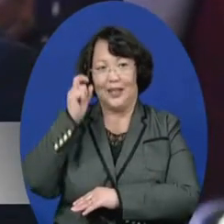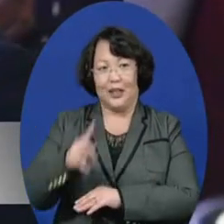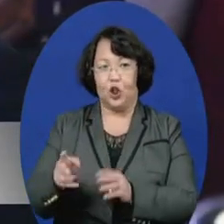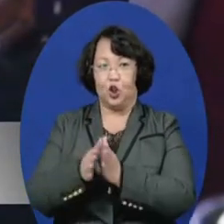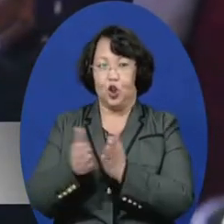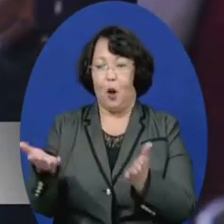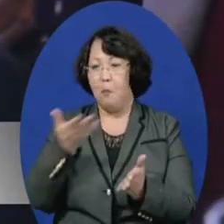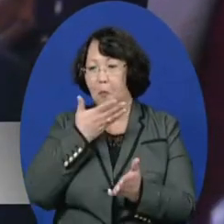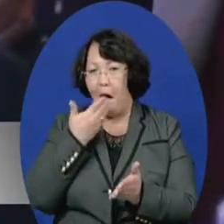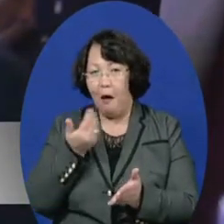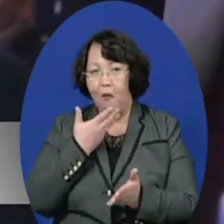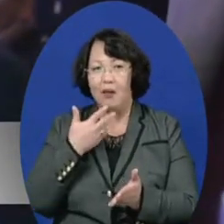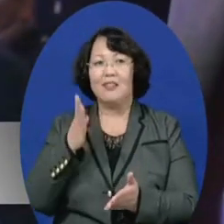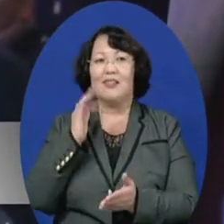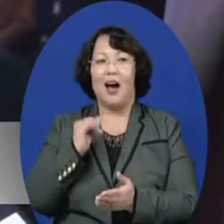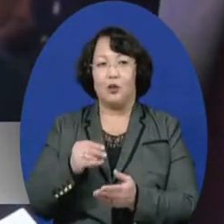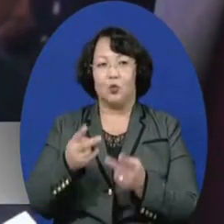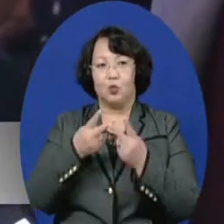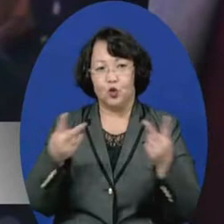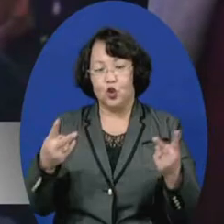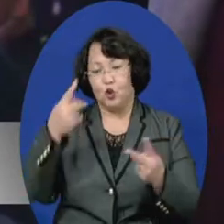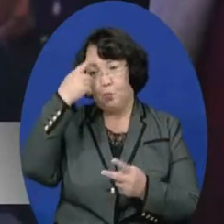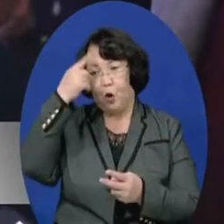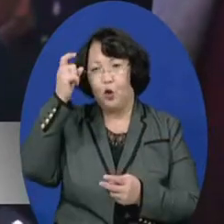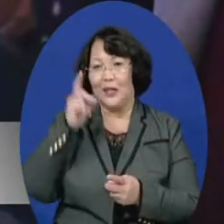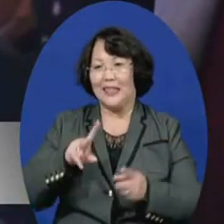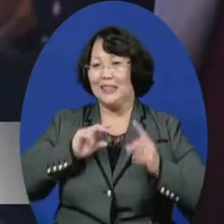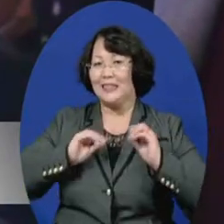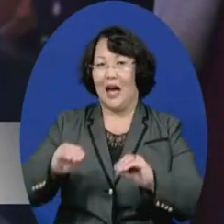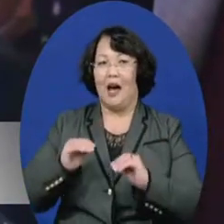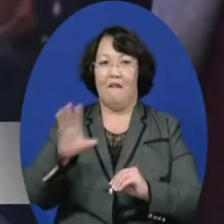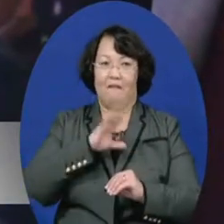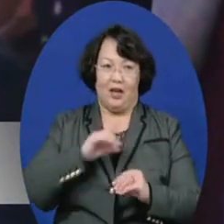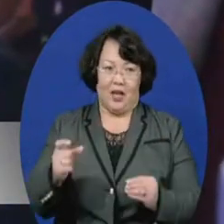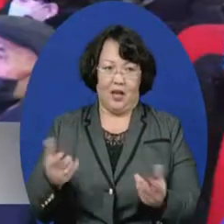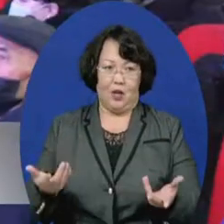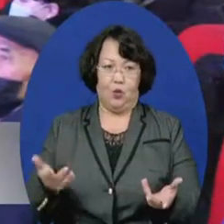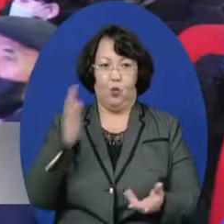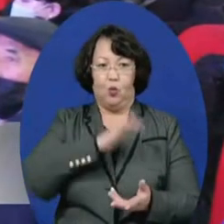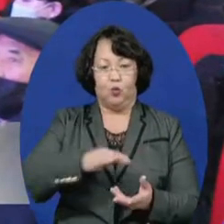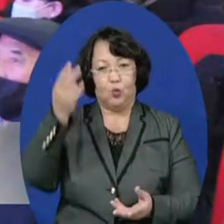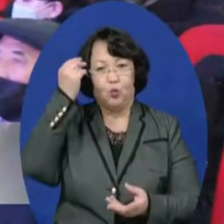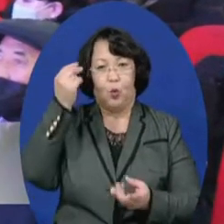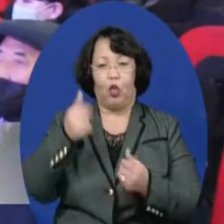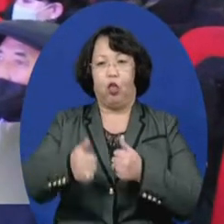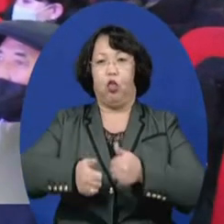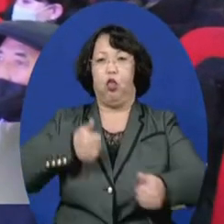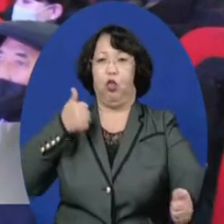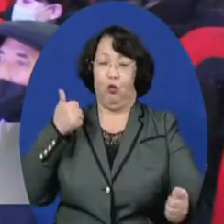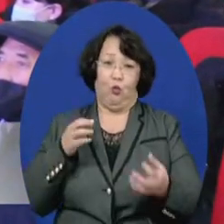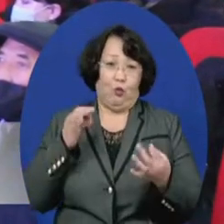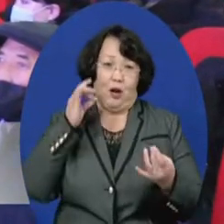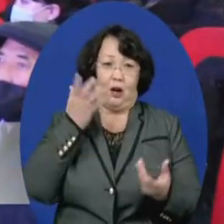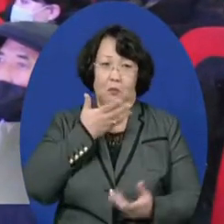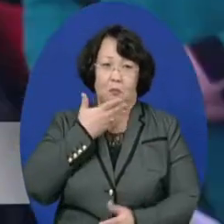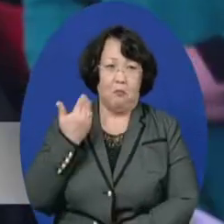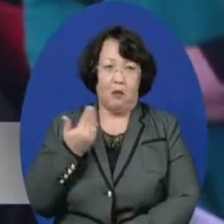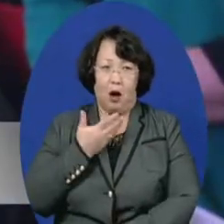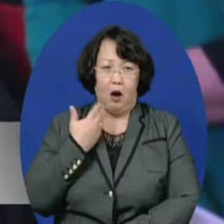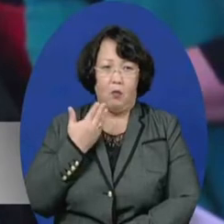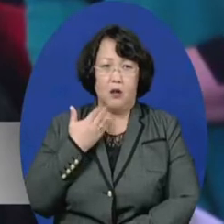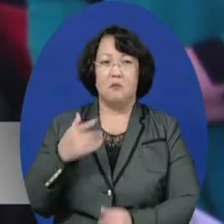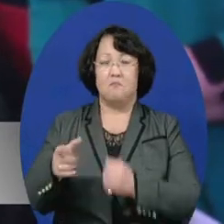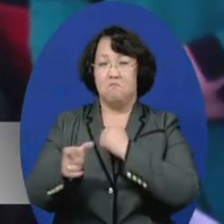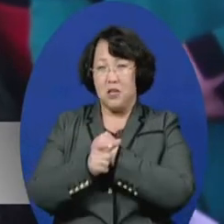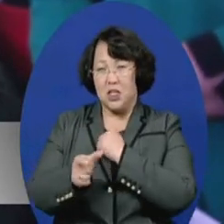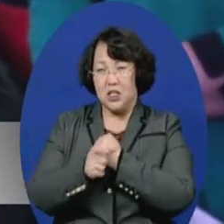яаж үндэснийхээ Монгол хэлийг заах вэ? Гүүрлэг хоцоргоос яах вэ? Ганцаг хүмүүстүүдэд шилжилт